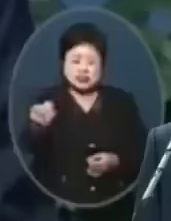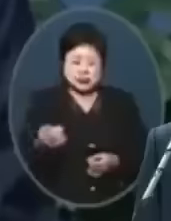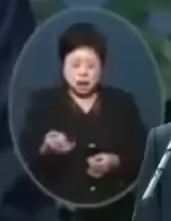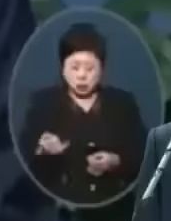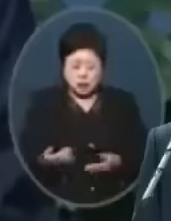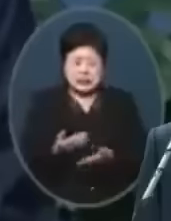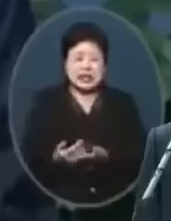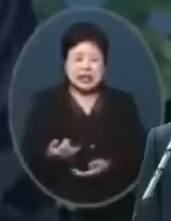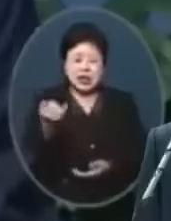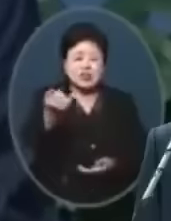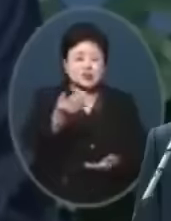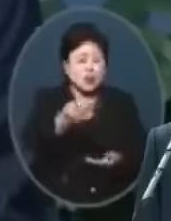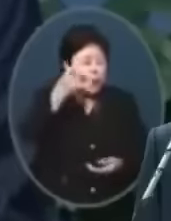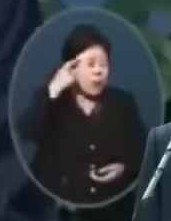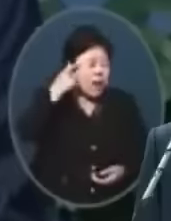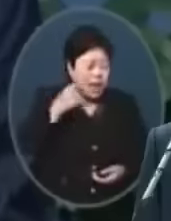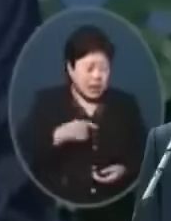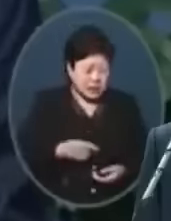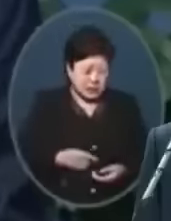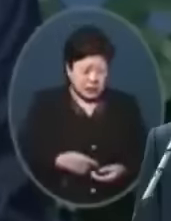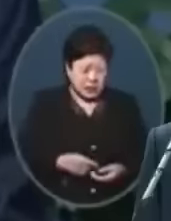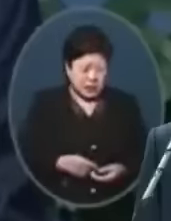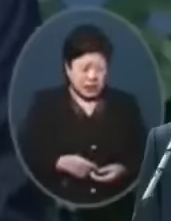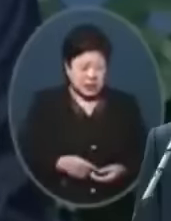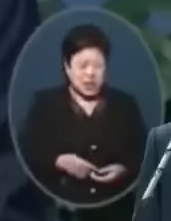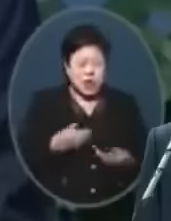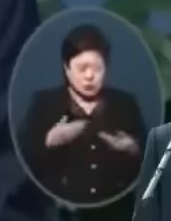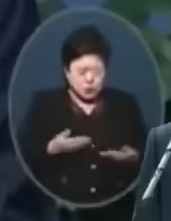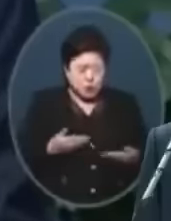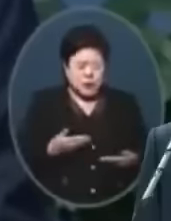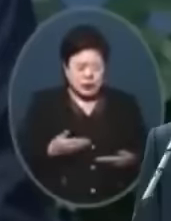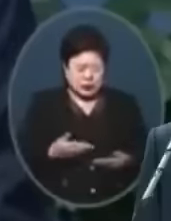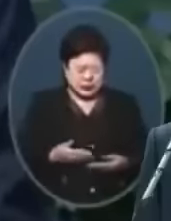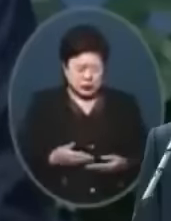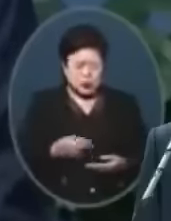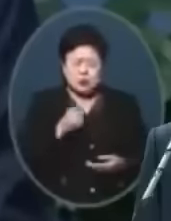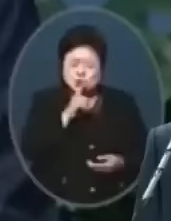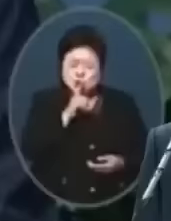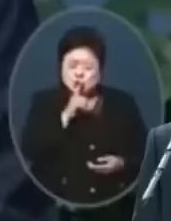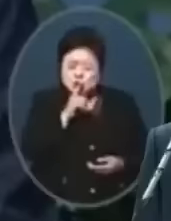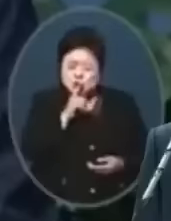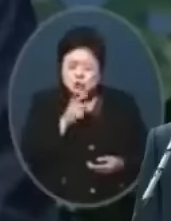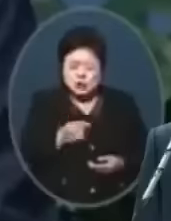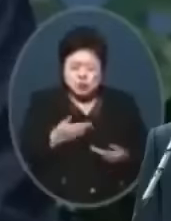내게 주면 어떻게 하냐고. 그러니까 자네 조용히 떨지 마.